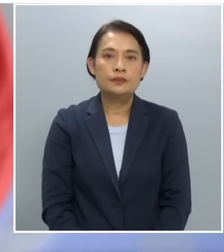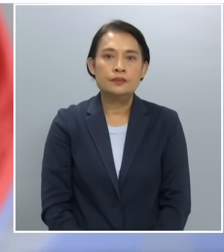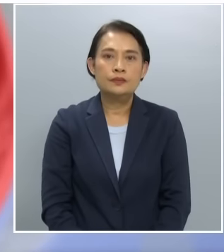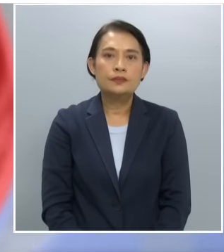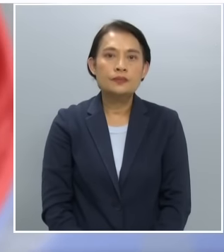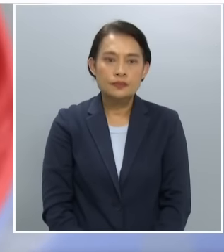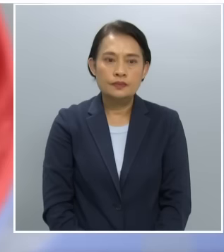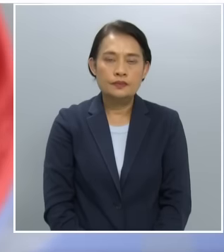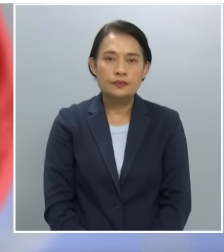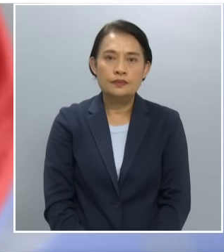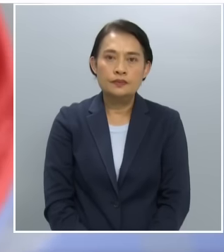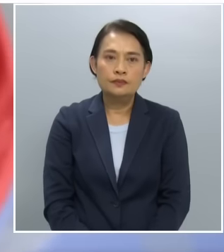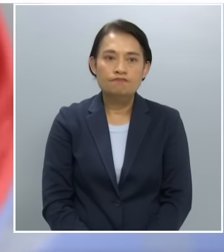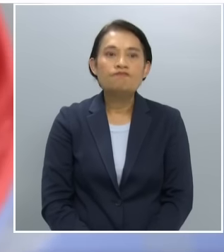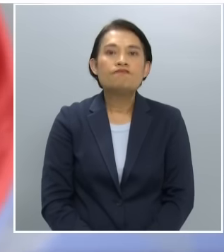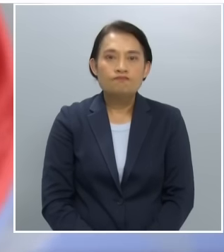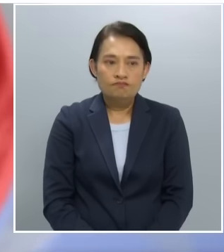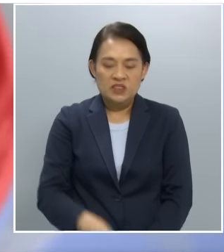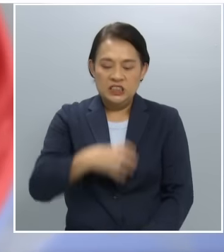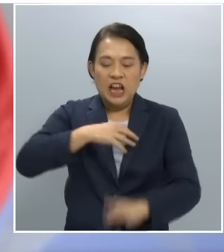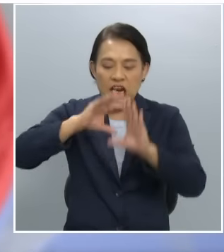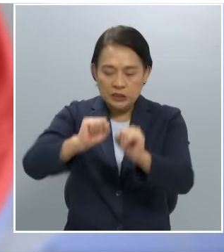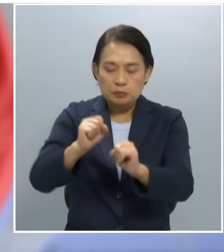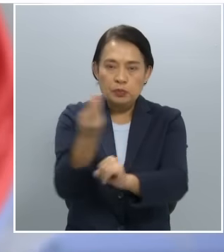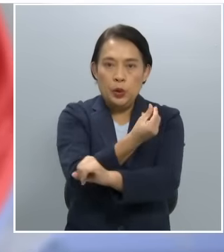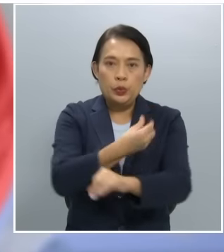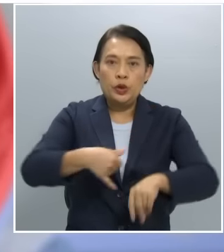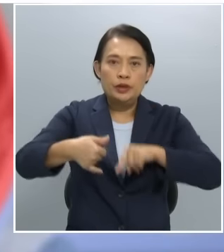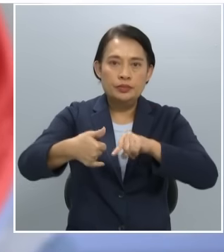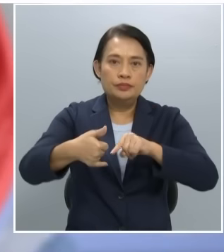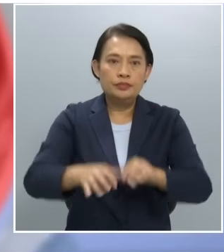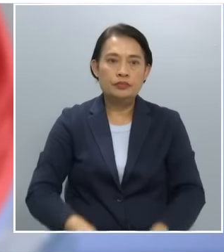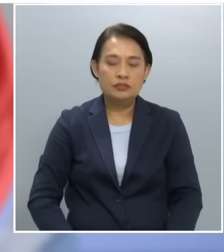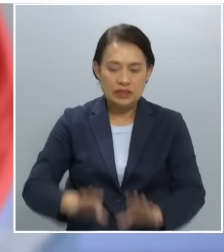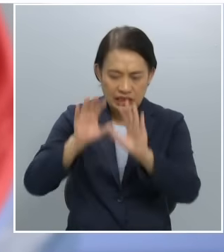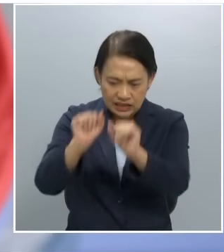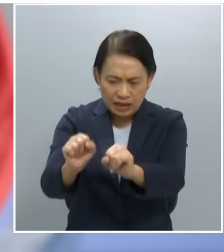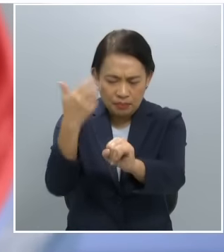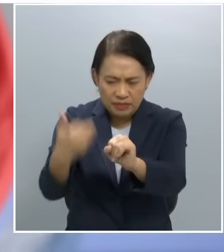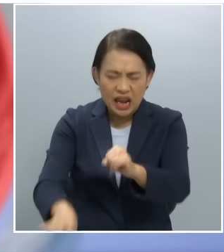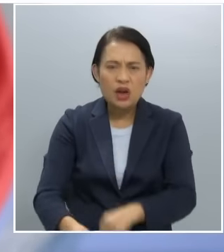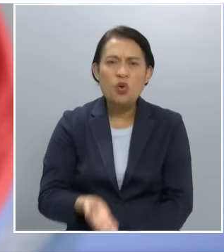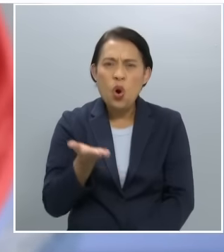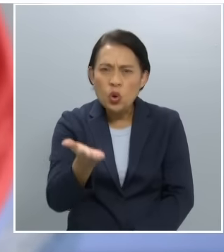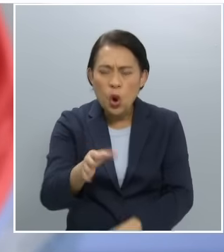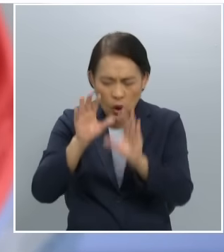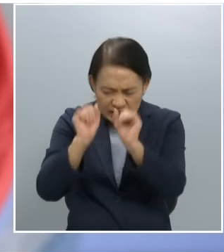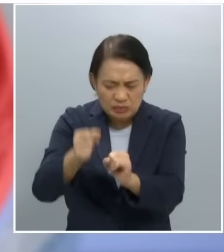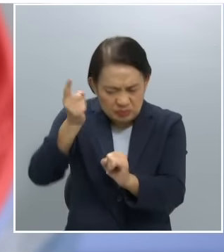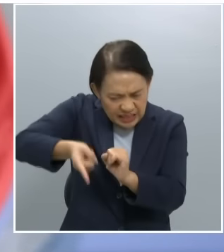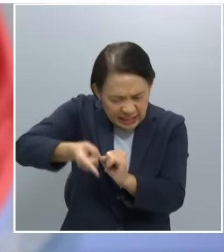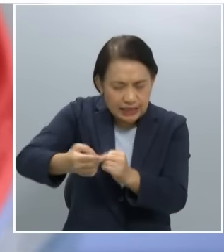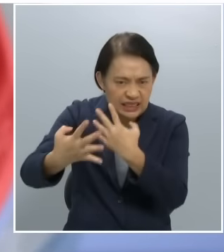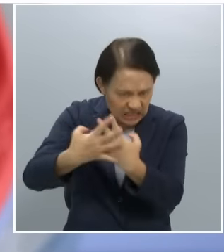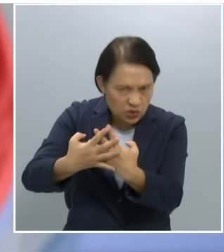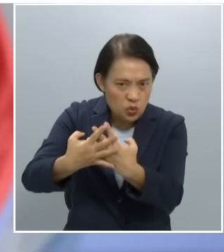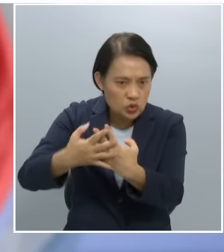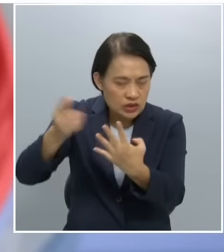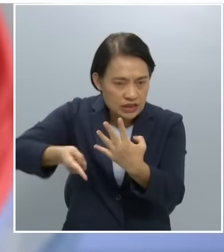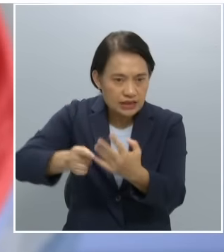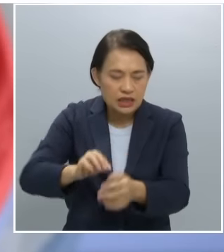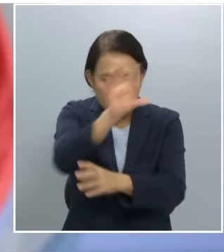เ้านะครับก็อยากให้จับให้ได้เร็วๆไม่งั้นก็คือแล้วจับแล้วก็คือขอให้จับจริงๆให้ติดคุกซักทีเหอะอืจะได้ไม่ไปหลอกคน